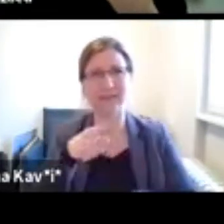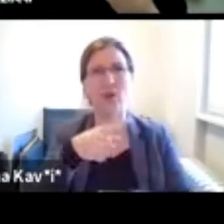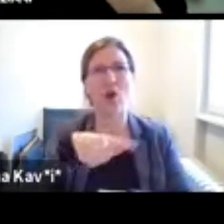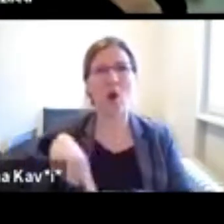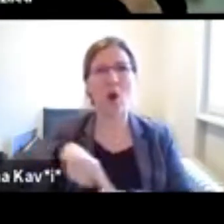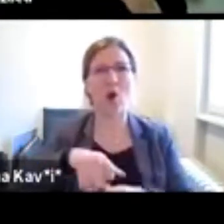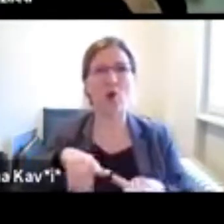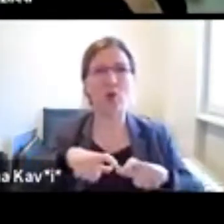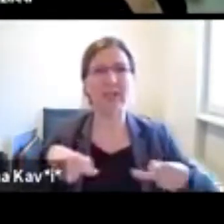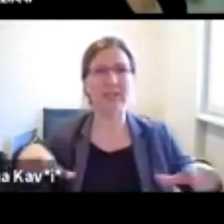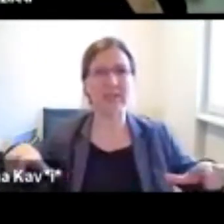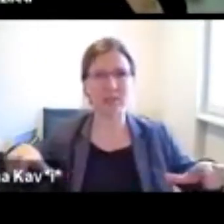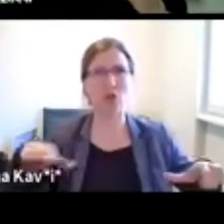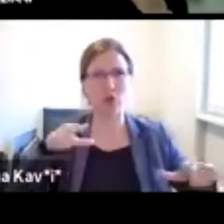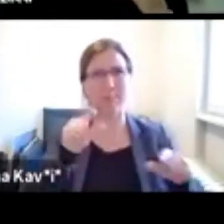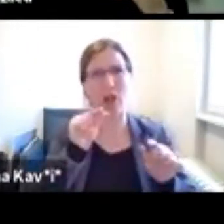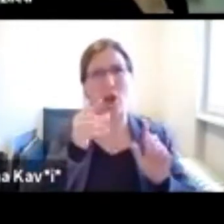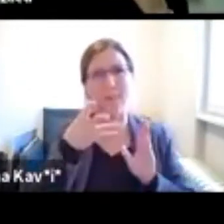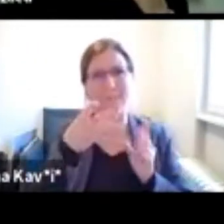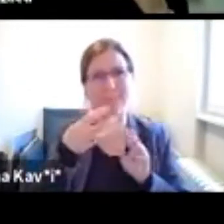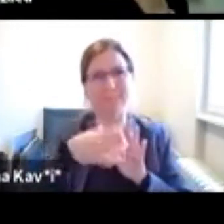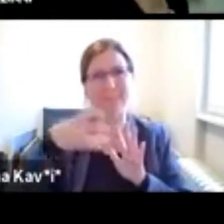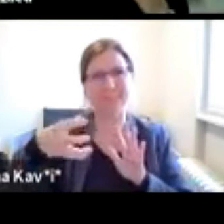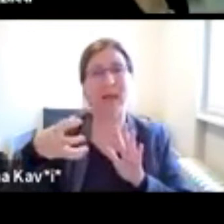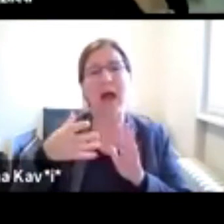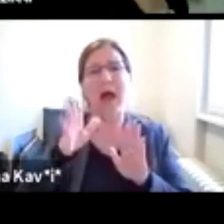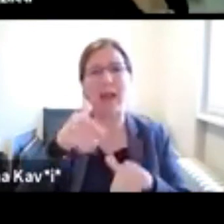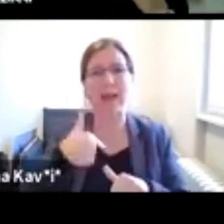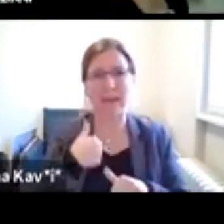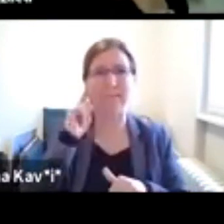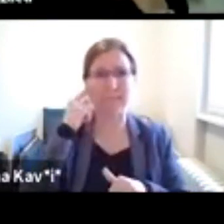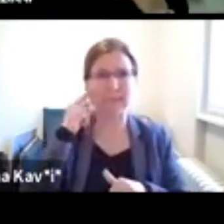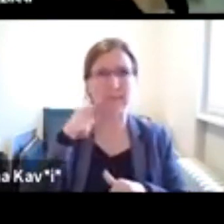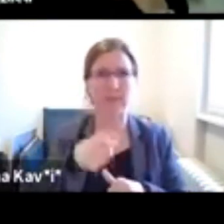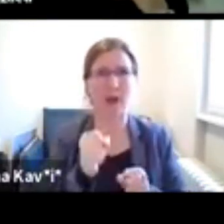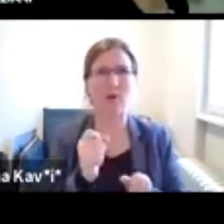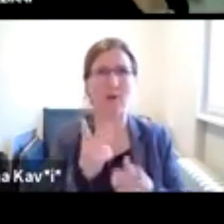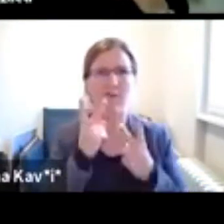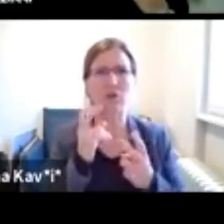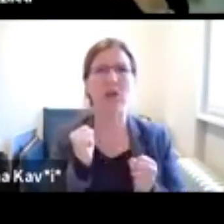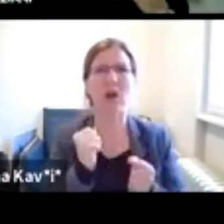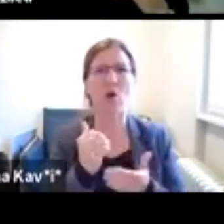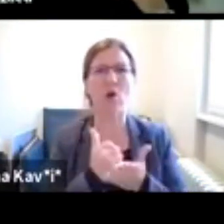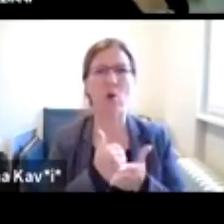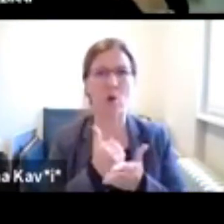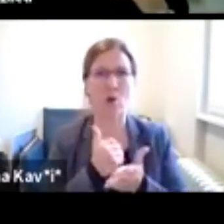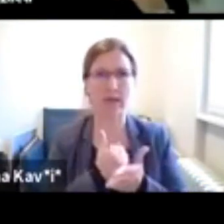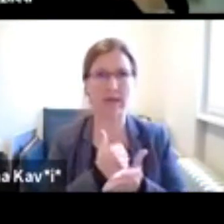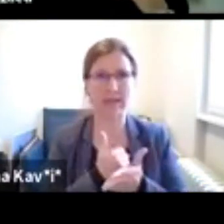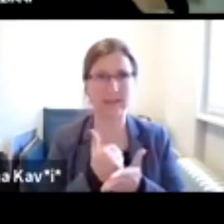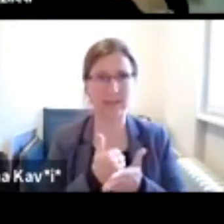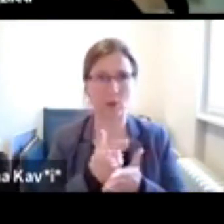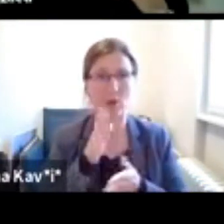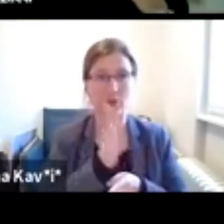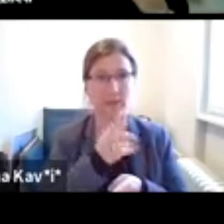stol prilično dugo, ali bilo je po mom sudu vrlo korisno. Razmijenili smo